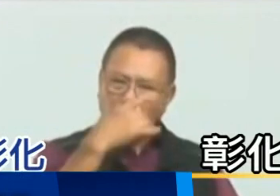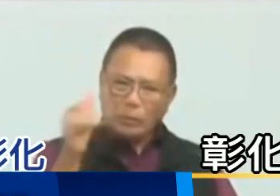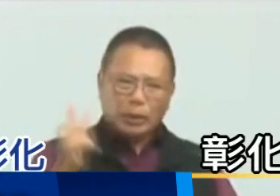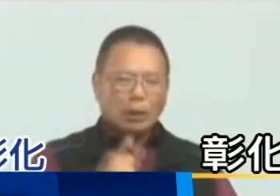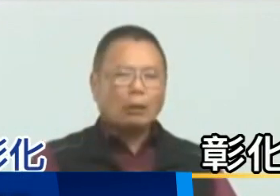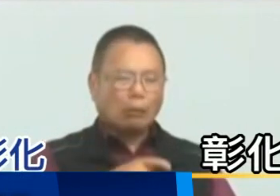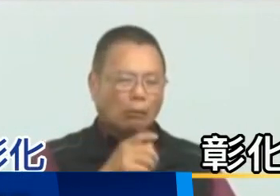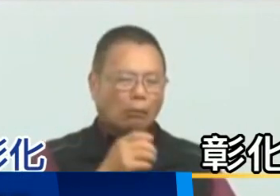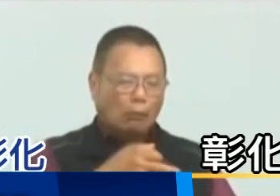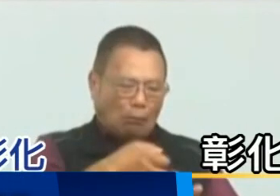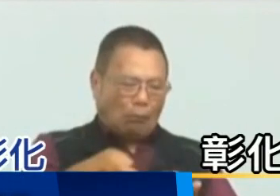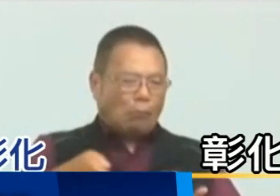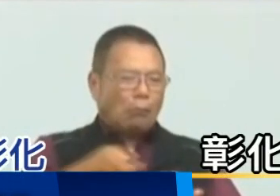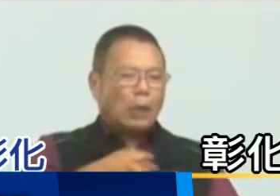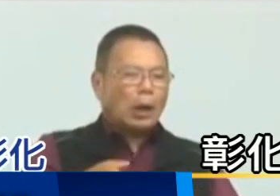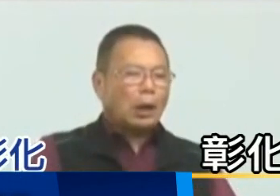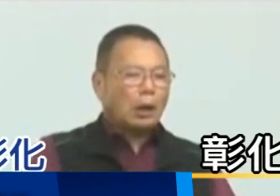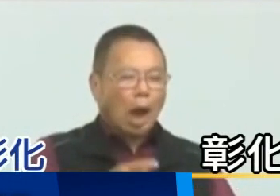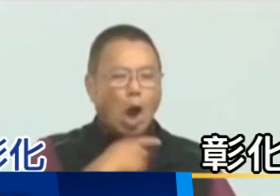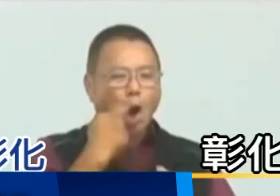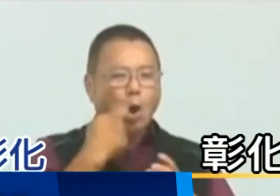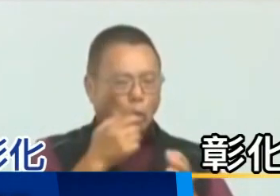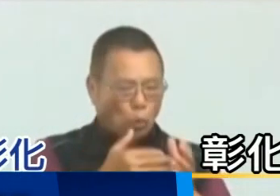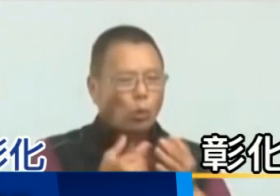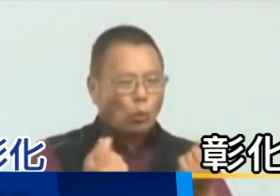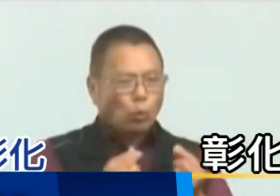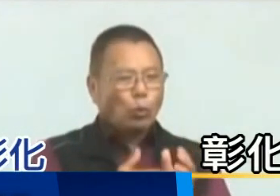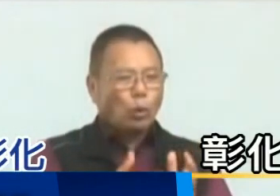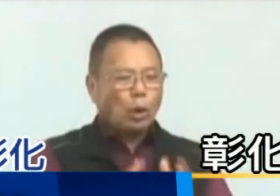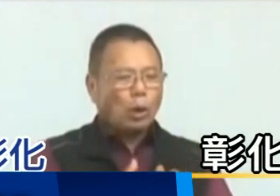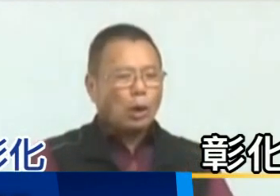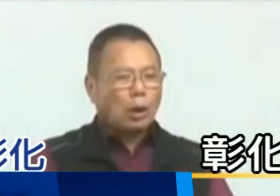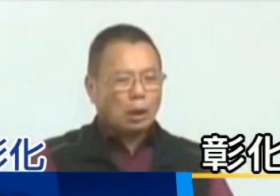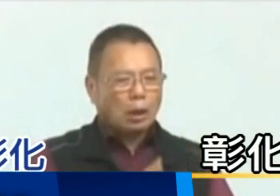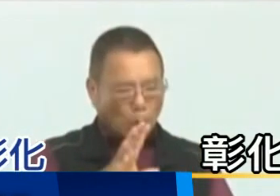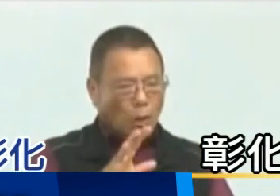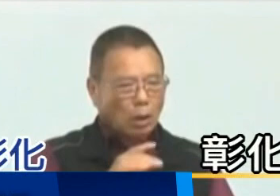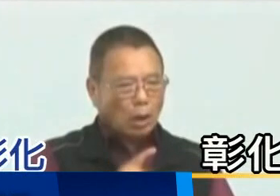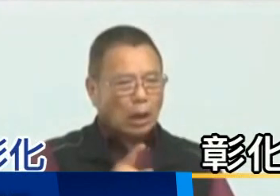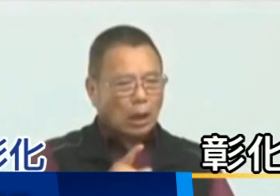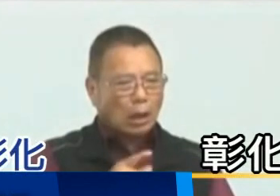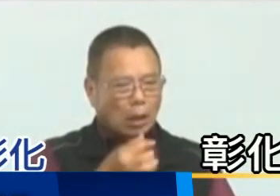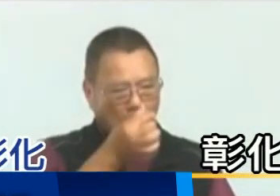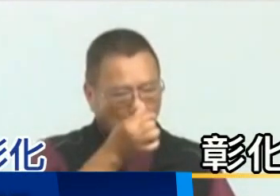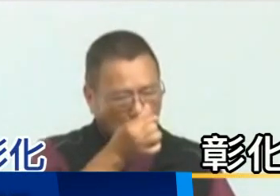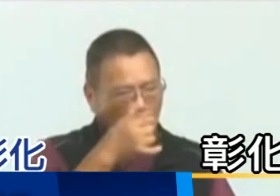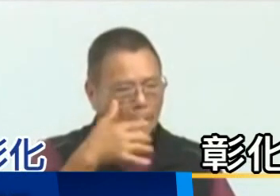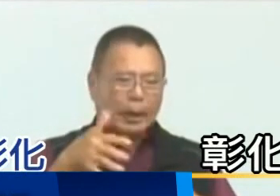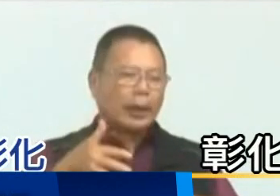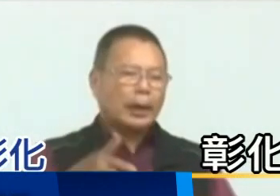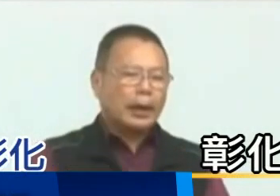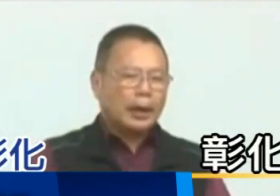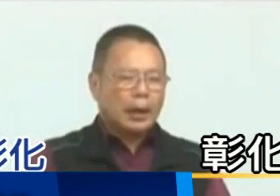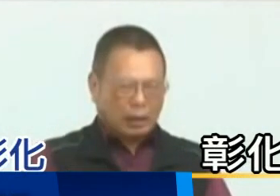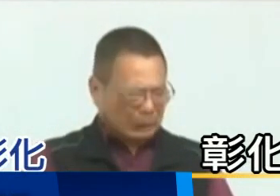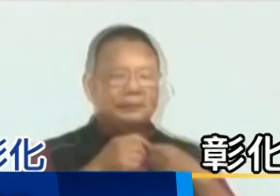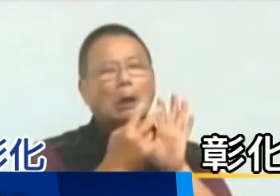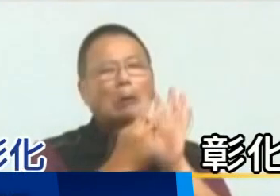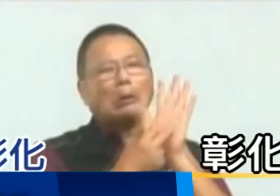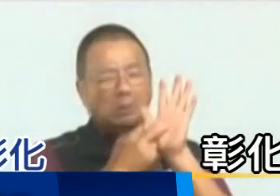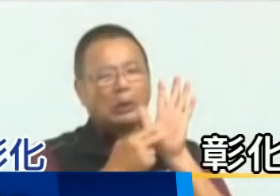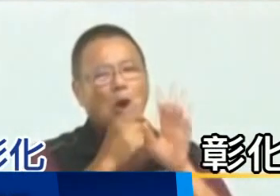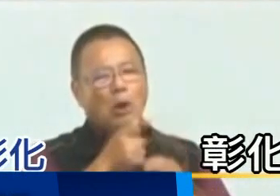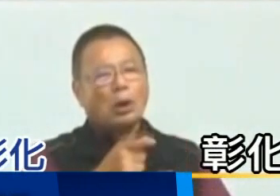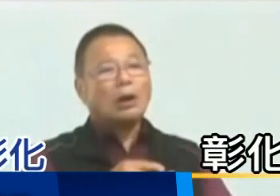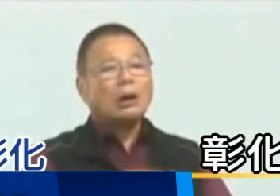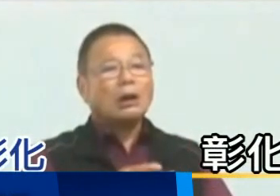为接触者。那采检已经大致完成了，那目前有一些结果出来，还没有阳性个案，我们会继续追踪来做处理。 针